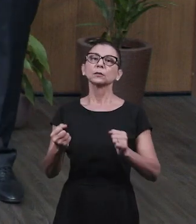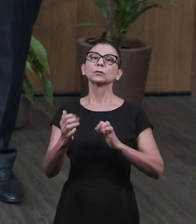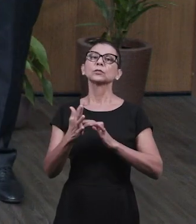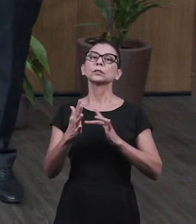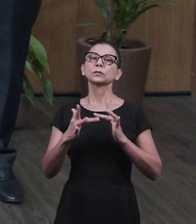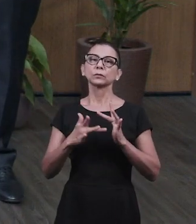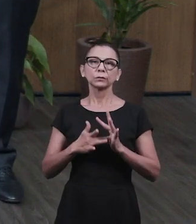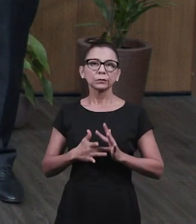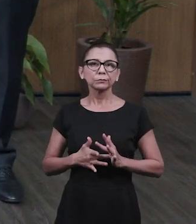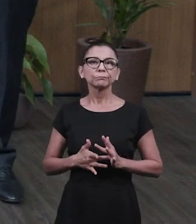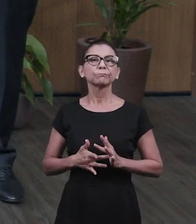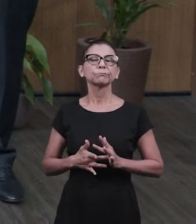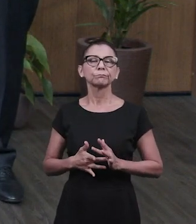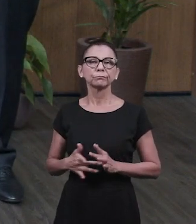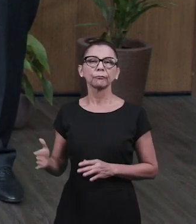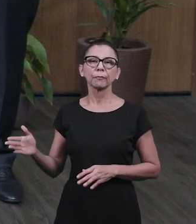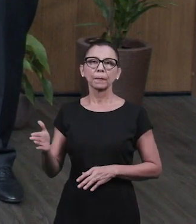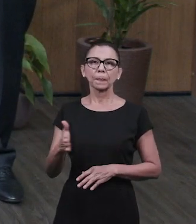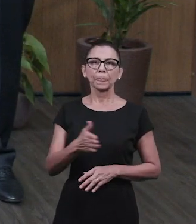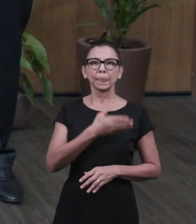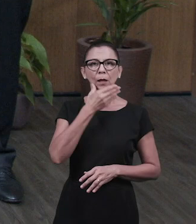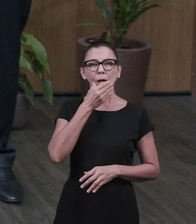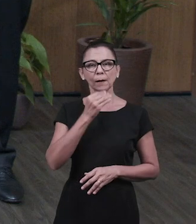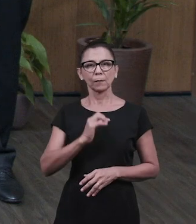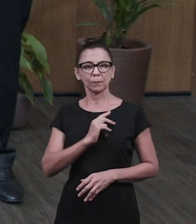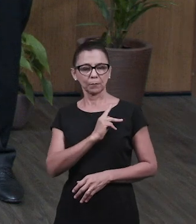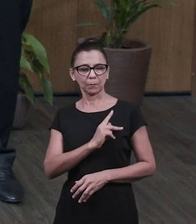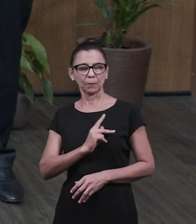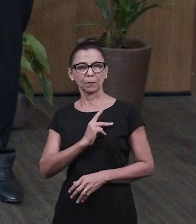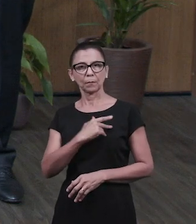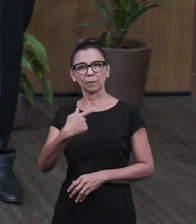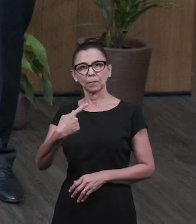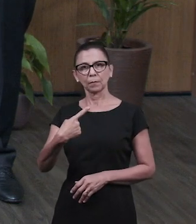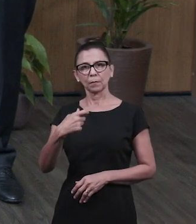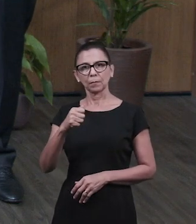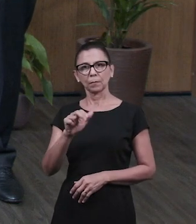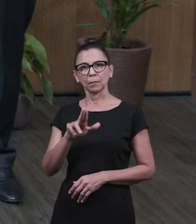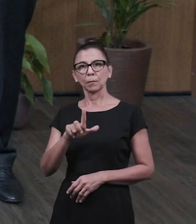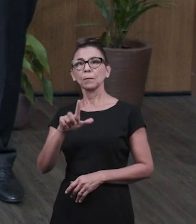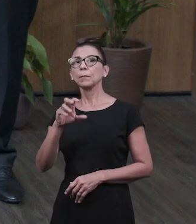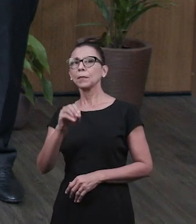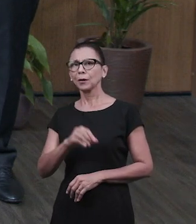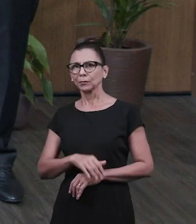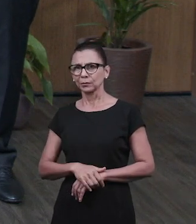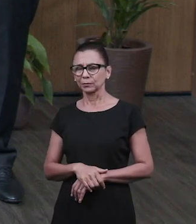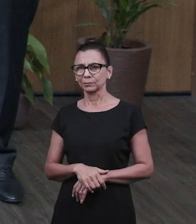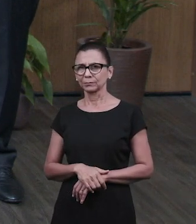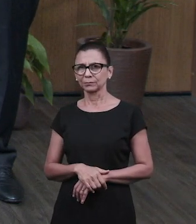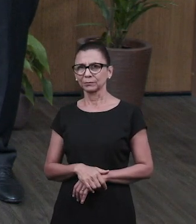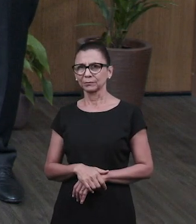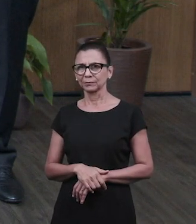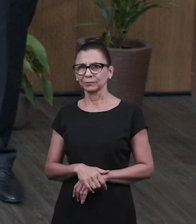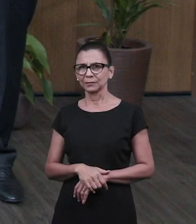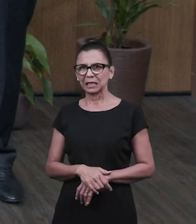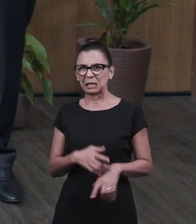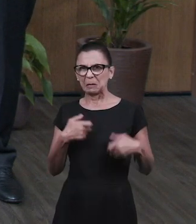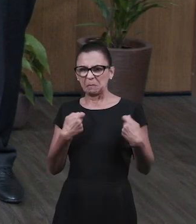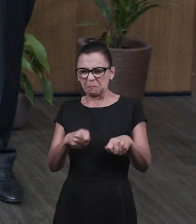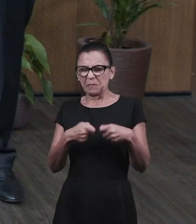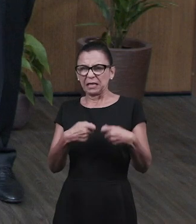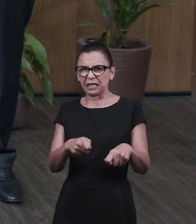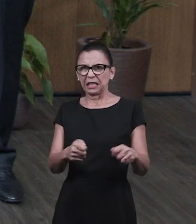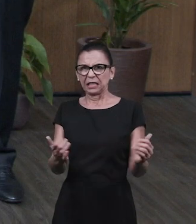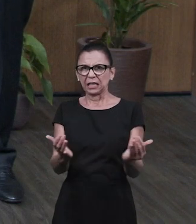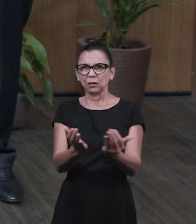dans la vie de Paul, qui persécutait les chrétiens, mais soudain, il a été